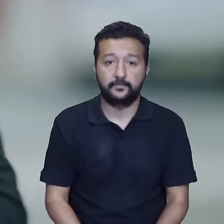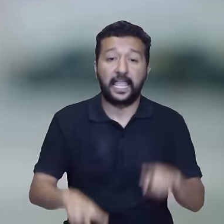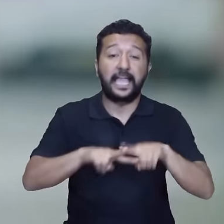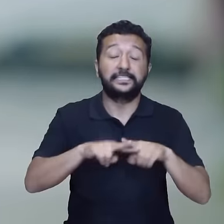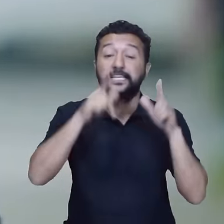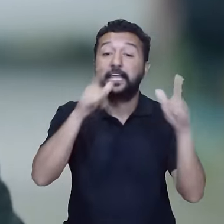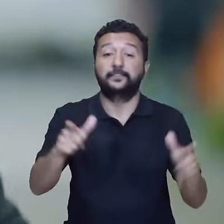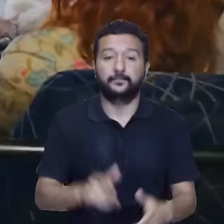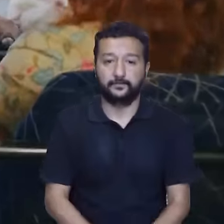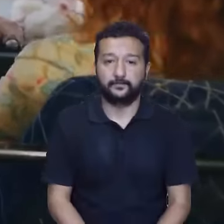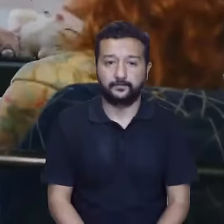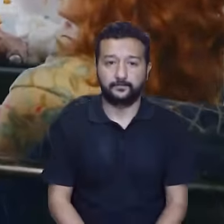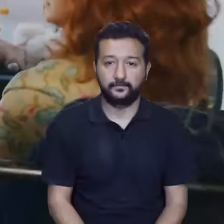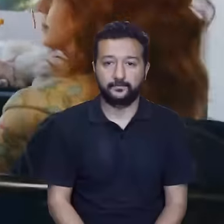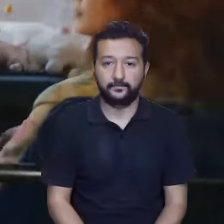Ayşen!